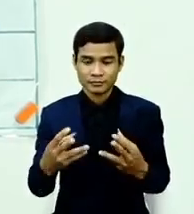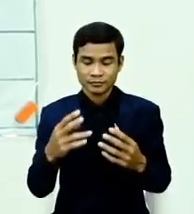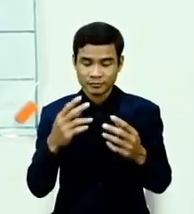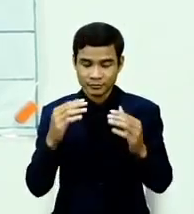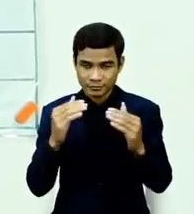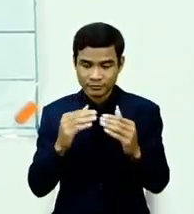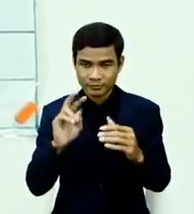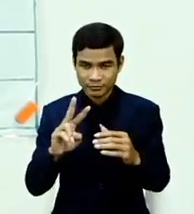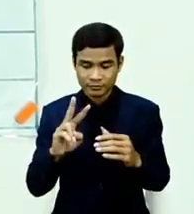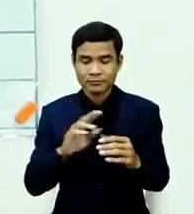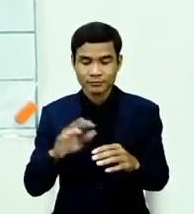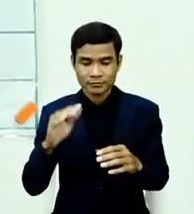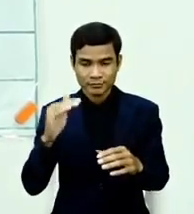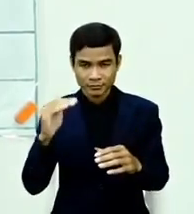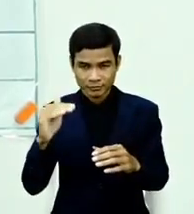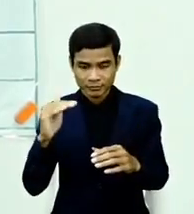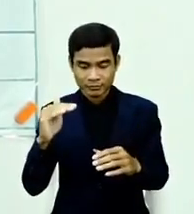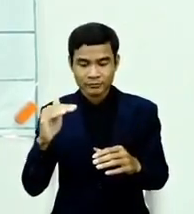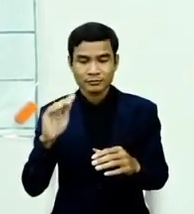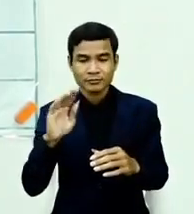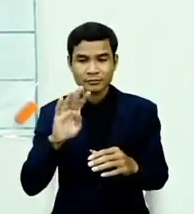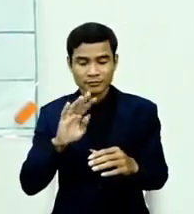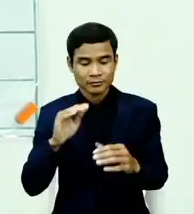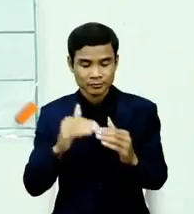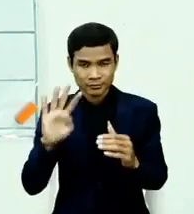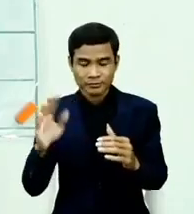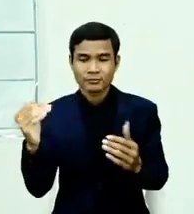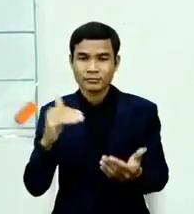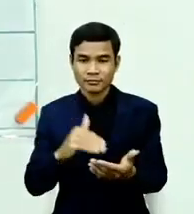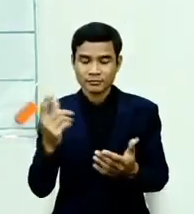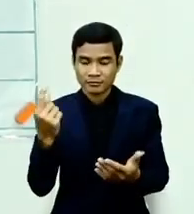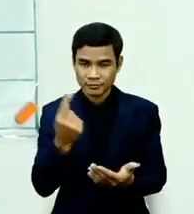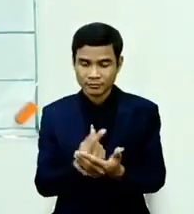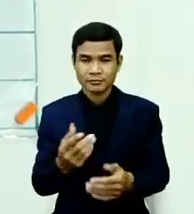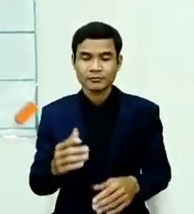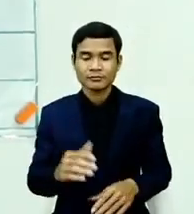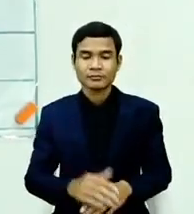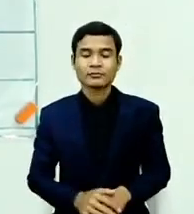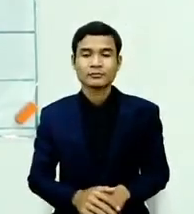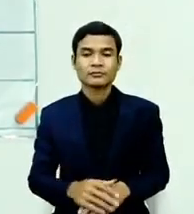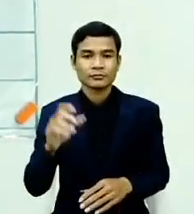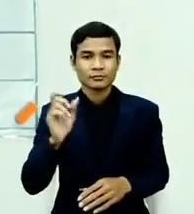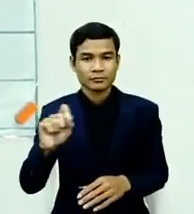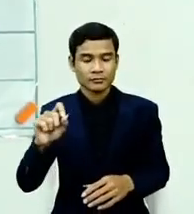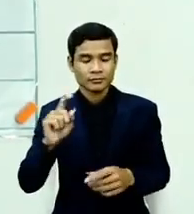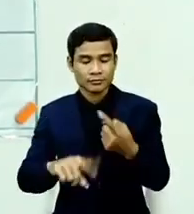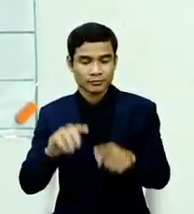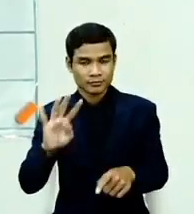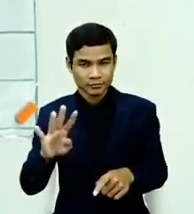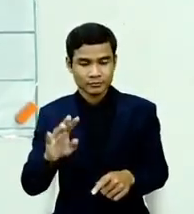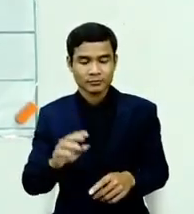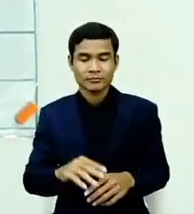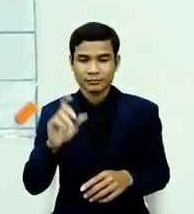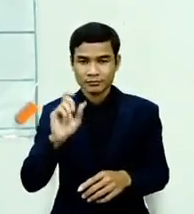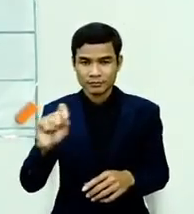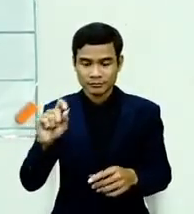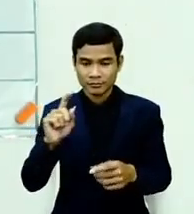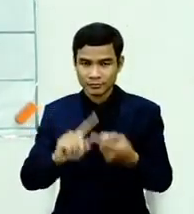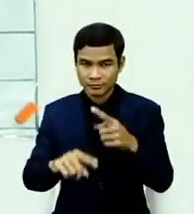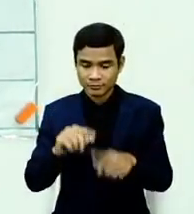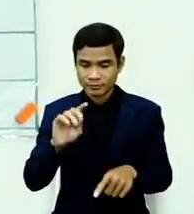4ដងដបដែរណាអញ្ចឹងយើងដាក់ថាចាឬក៏យើងសរសេរថាលេខ4